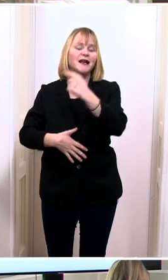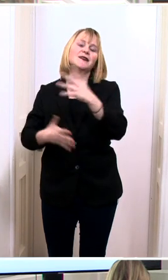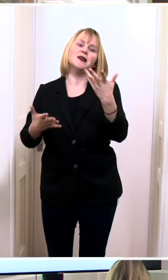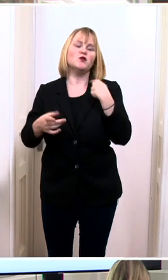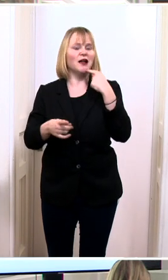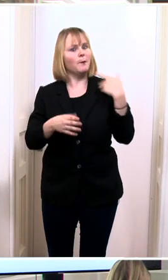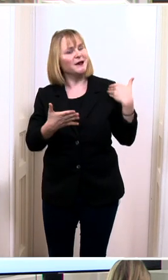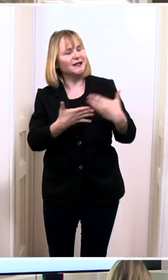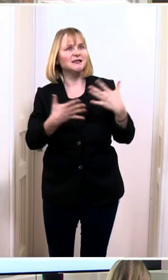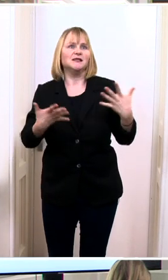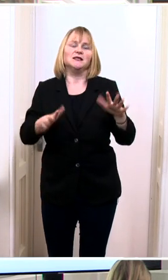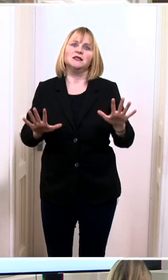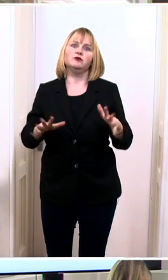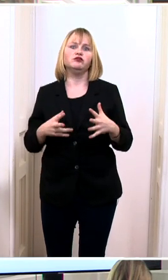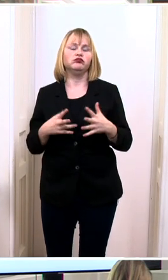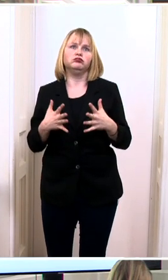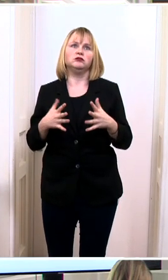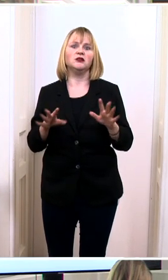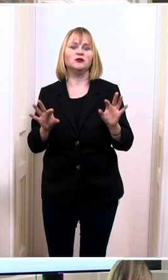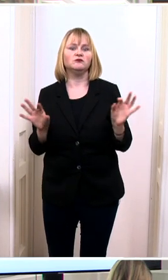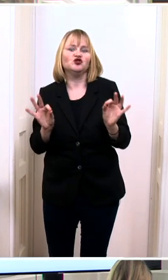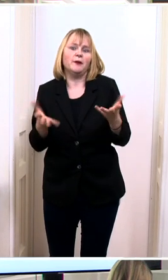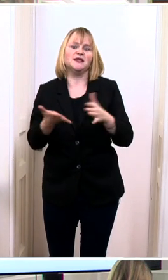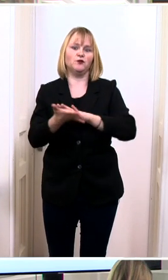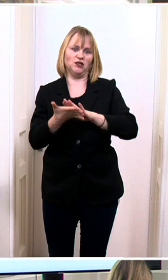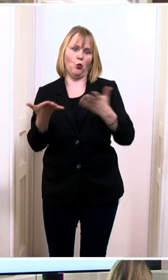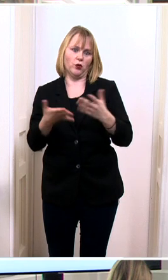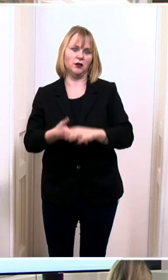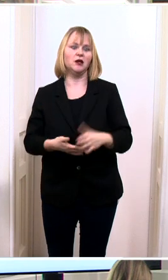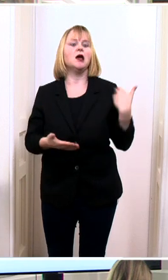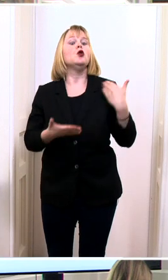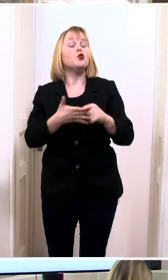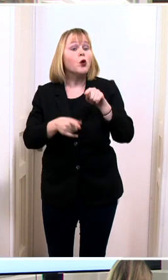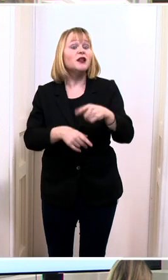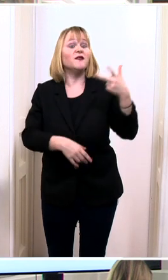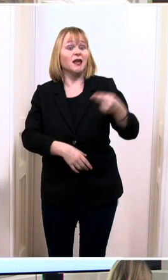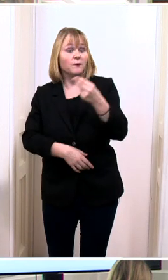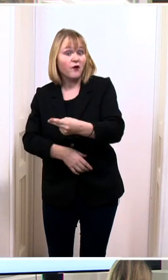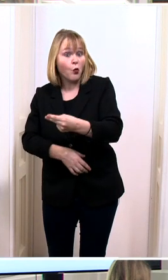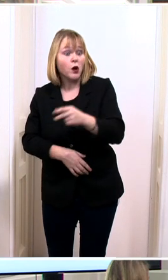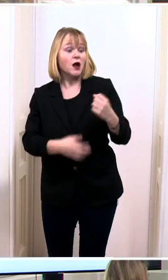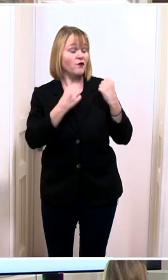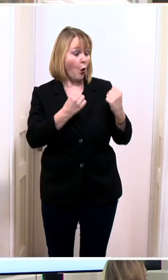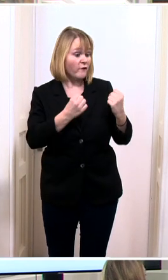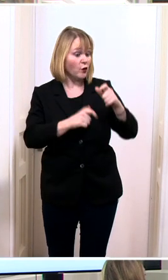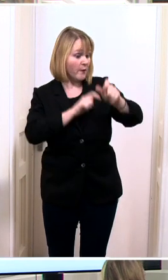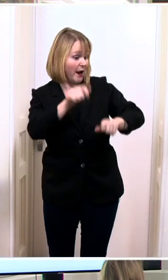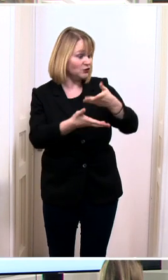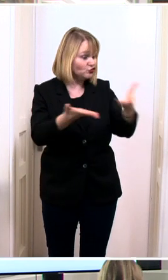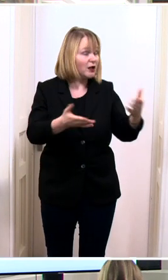und angespannt. Was die Impfung und die damit verbundene Hoffnung für die Menschen ist, sind in der Wirtschaft